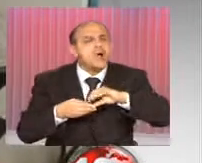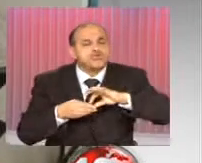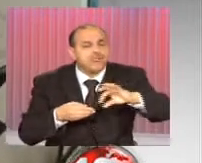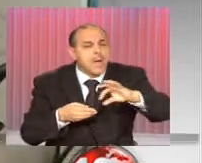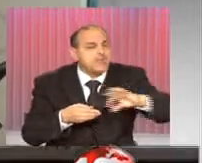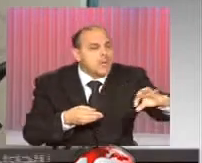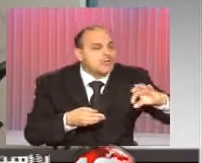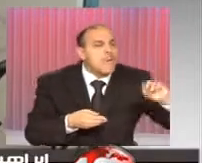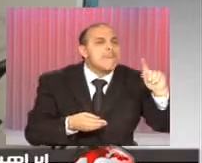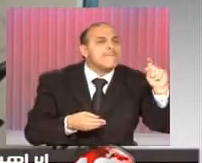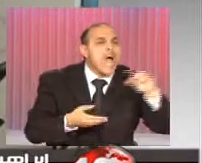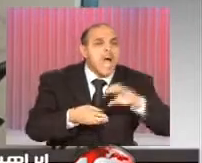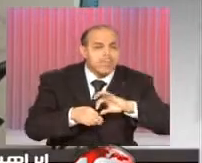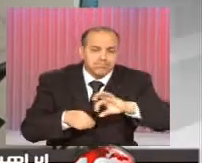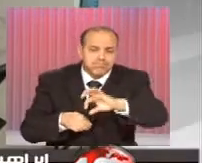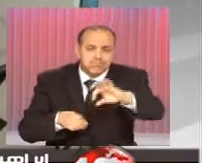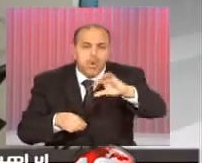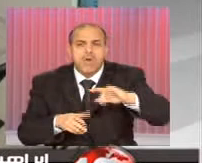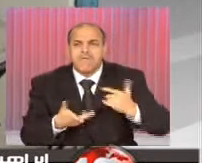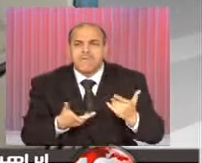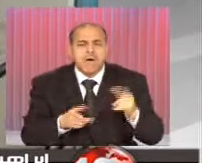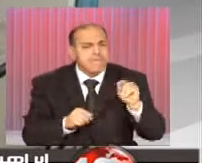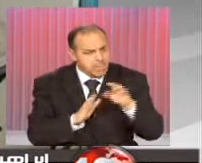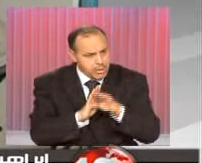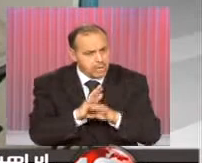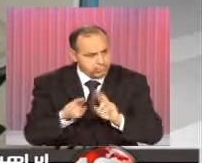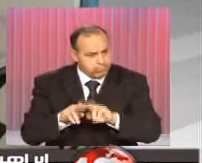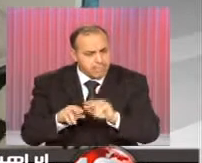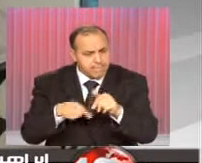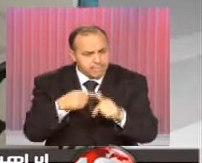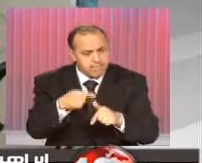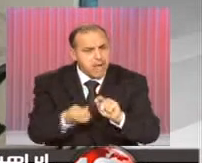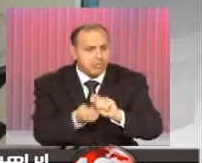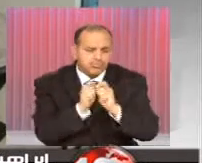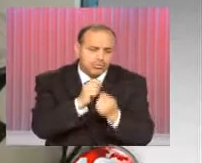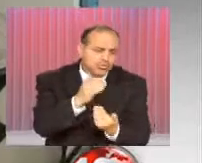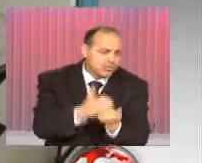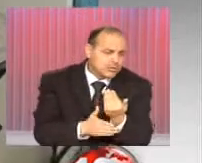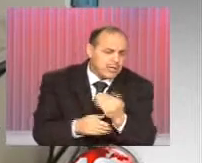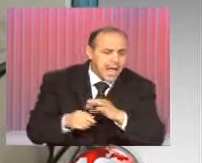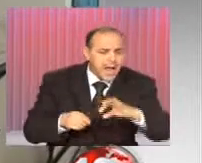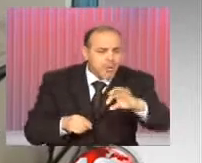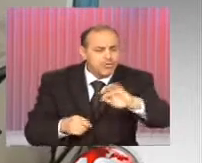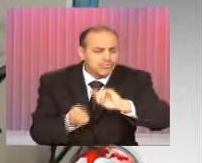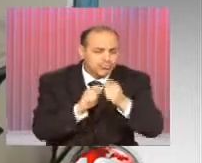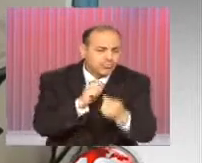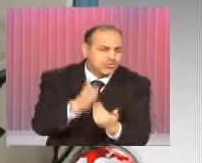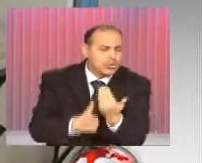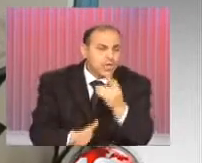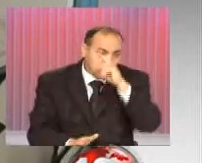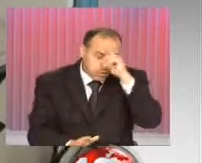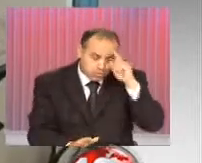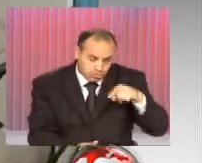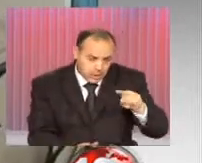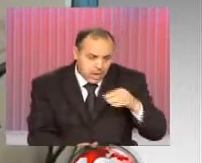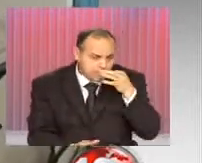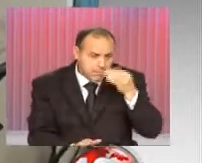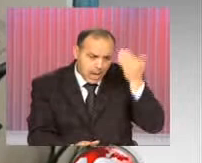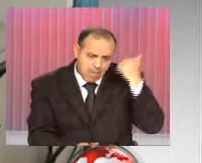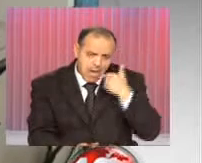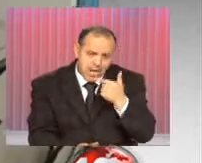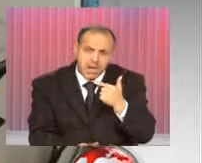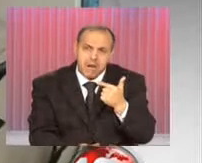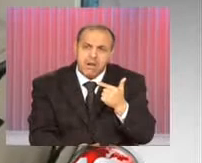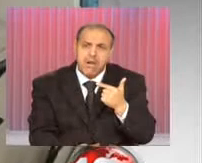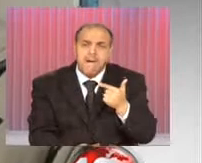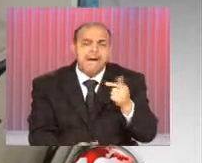ما تقدمت، وعندنا معناها برنامج تاع صيانة وتحت تجديد معناها إذا كان يقتضي الأمر تتجدد، وإن شاء الله ما كما حكينا في ضمن